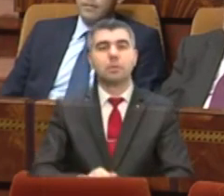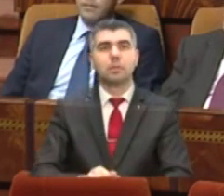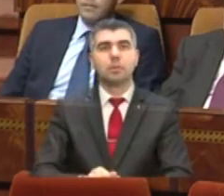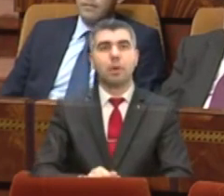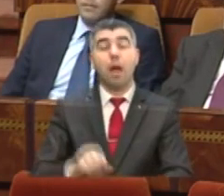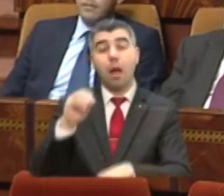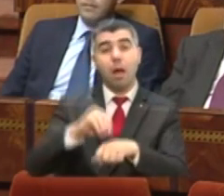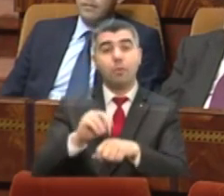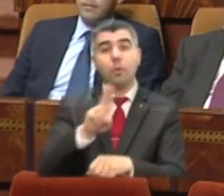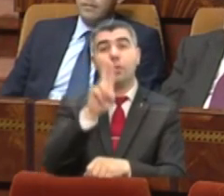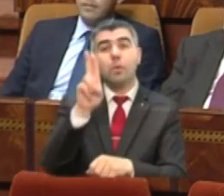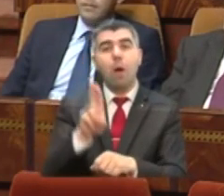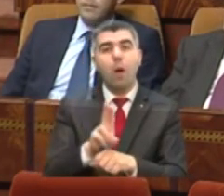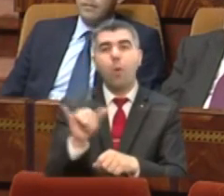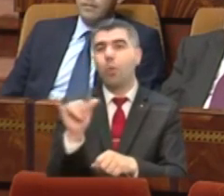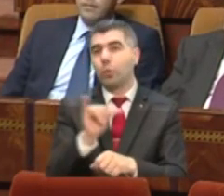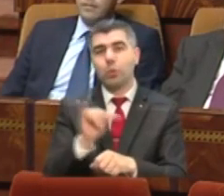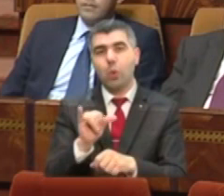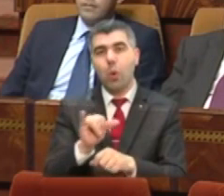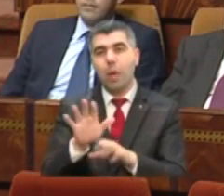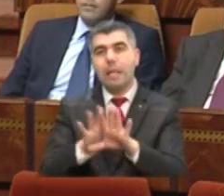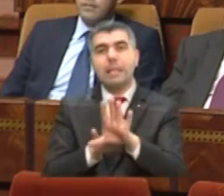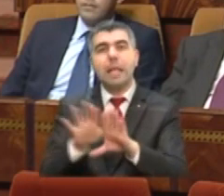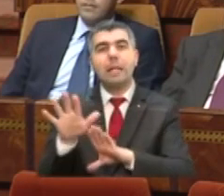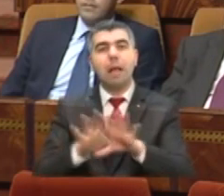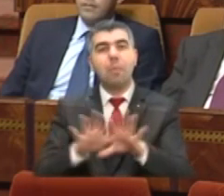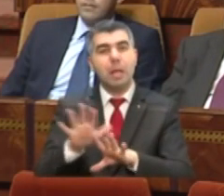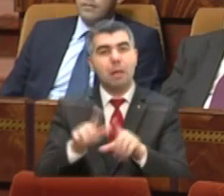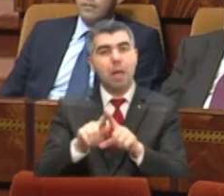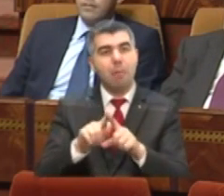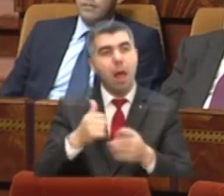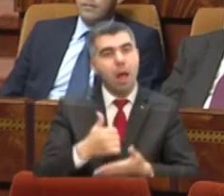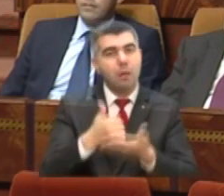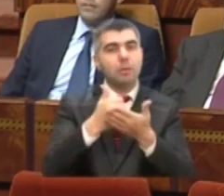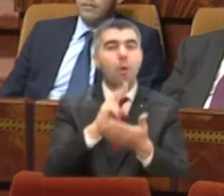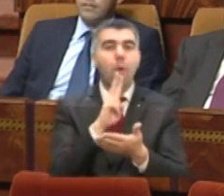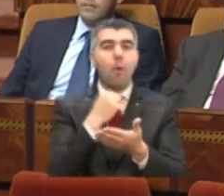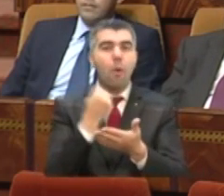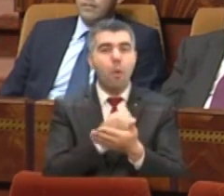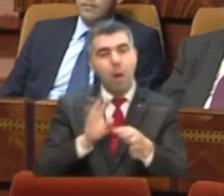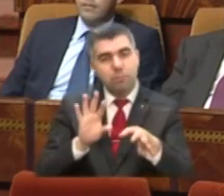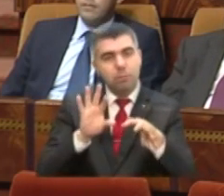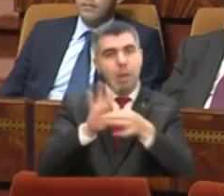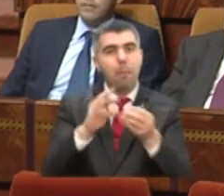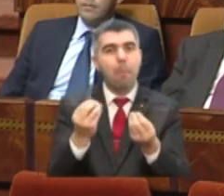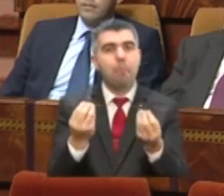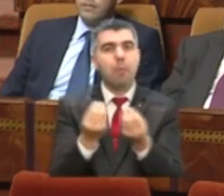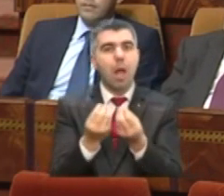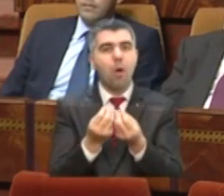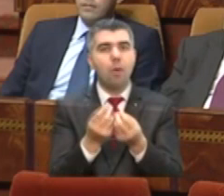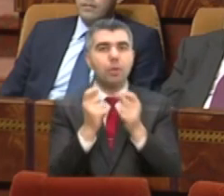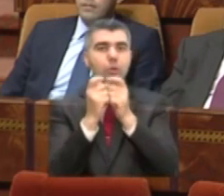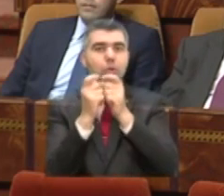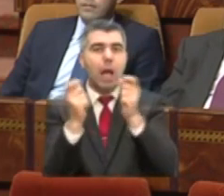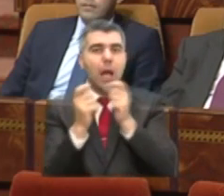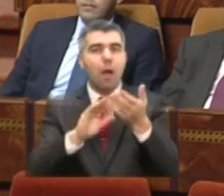متسائلين كذلك عن التدابير التي ستتخذها الحكومة لإشراك القطاع الخاص للنهوض بالميدان